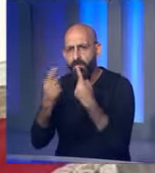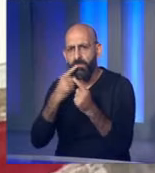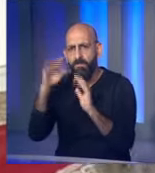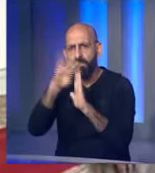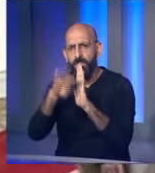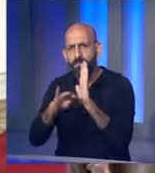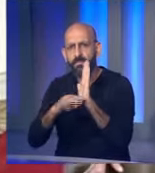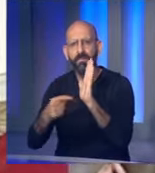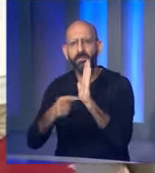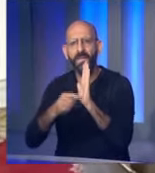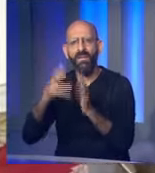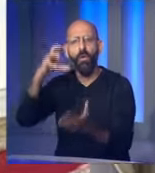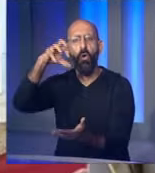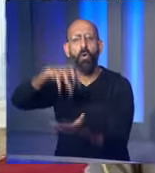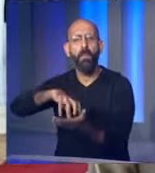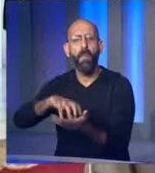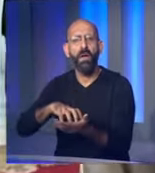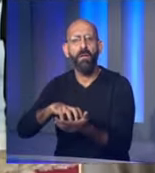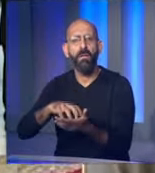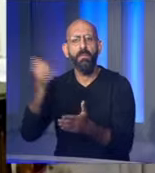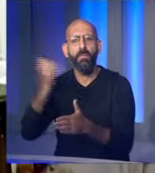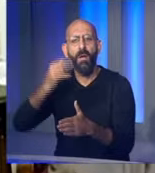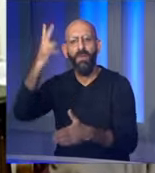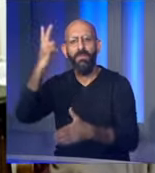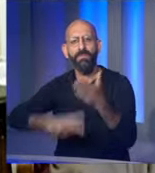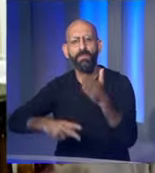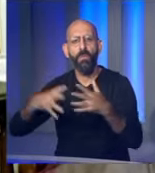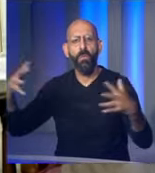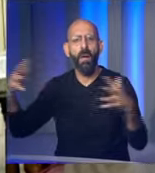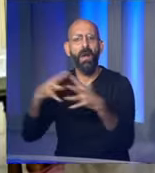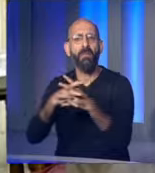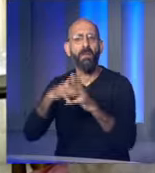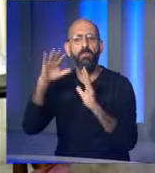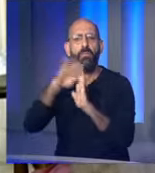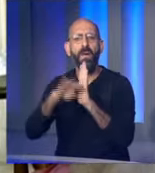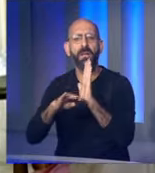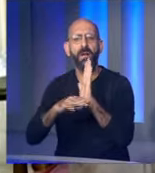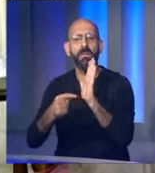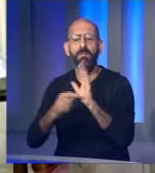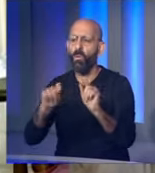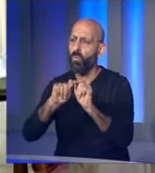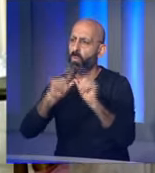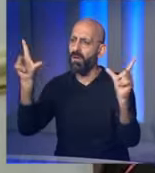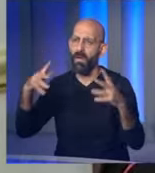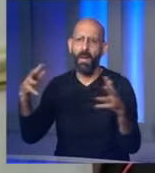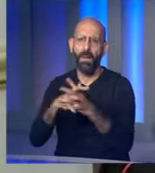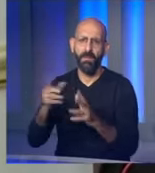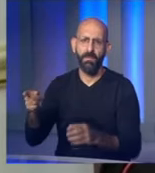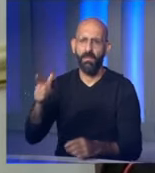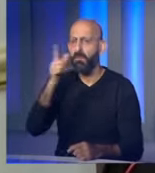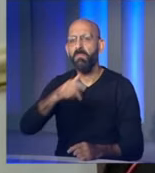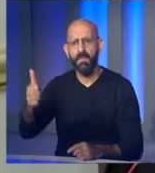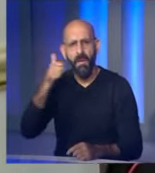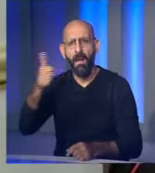البطريرك الراعي ودوره على الصعيد الداخلي مثنيا على البيان الذي صدر عن القمه الروحيه التي عقدت في بكركي واصفا المبادره